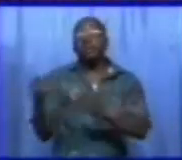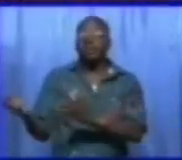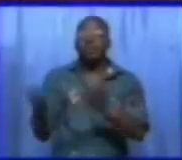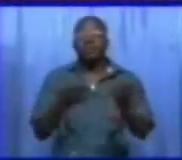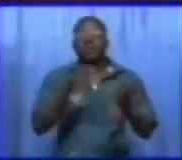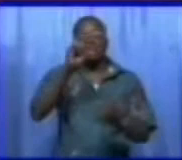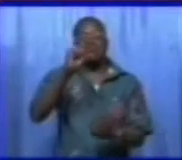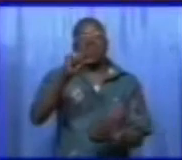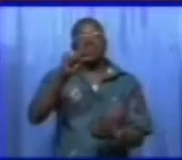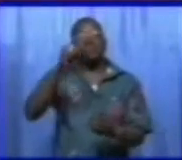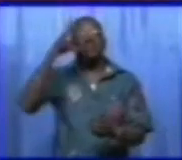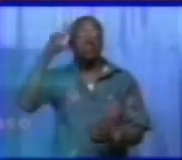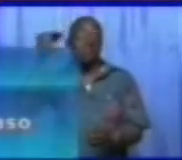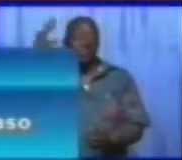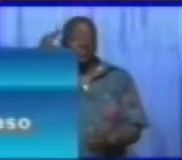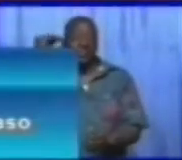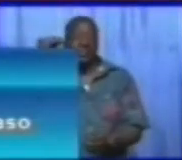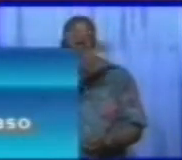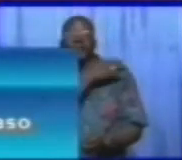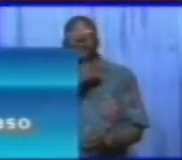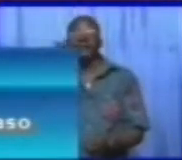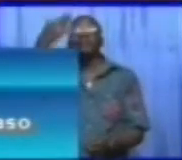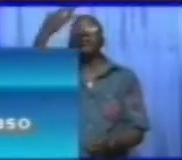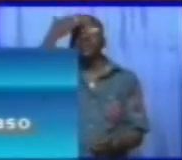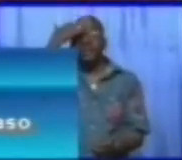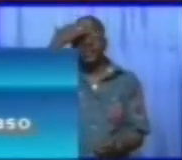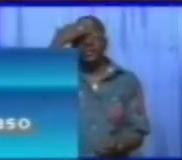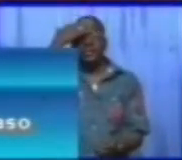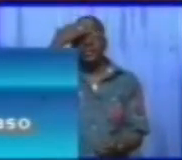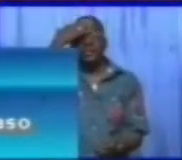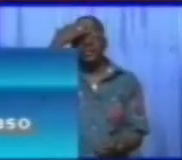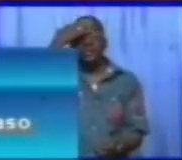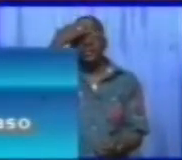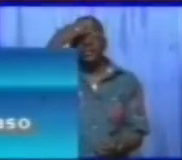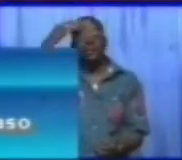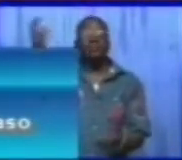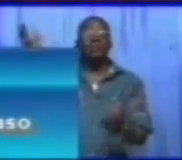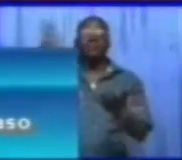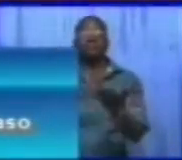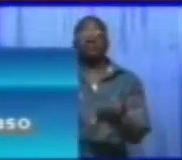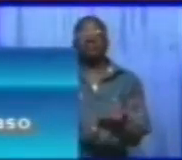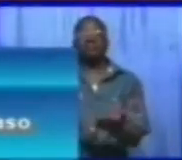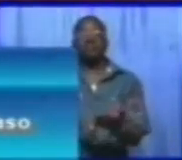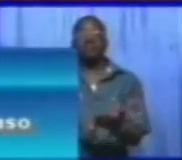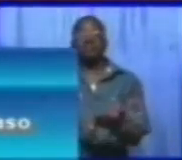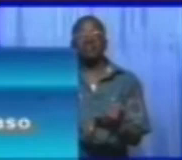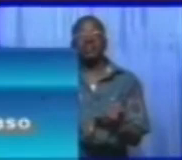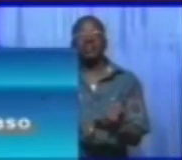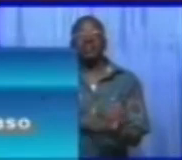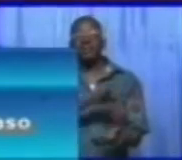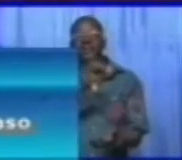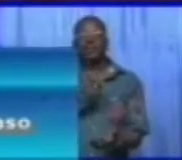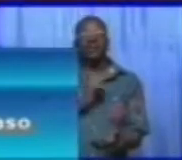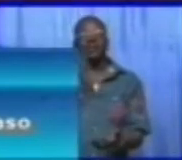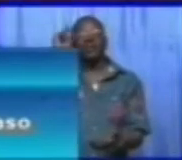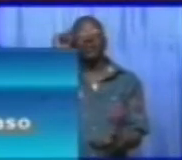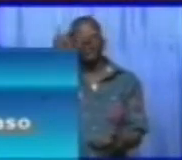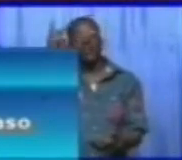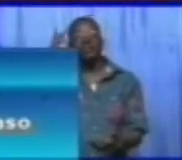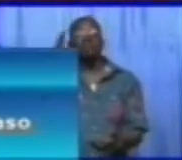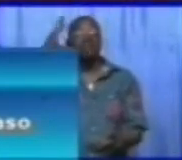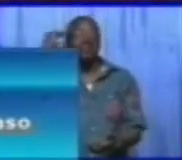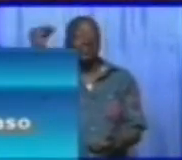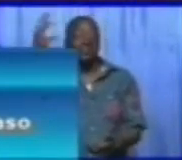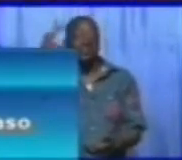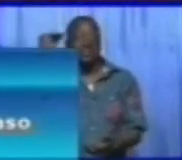peu son expérience et sa connaissance de la fiscalité. Je pense que c'est des